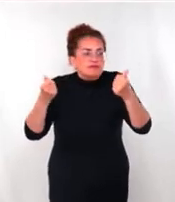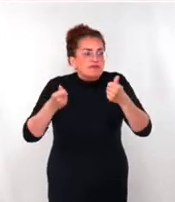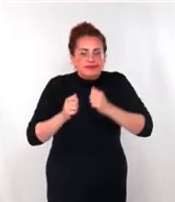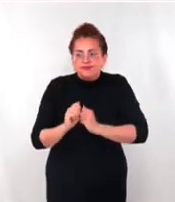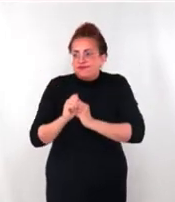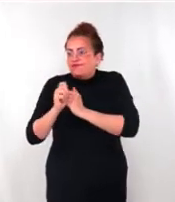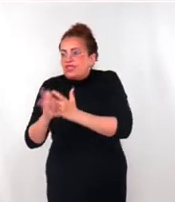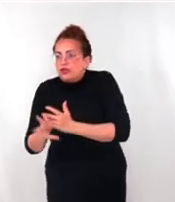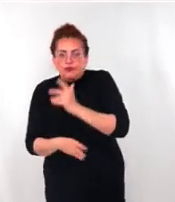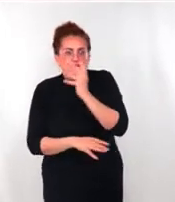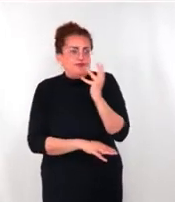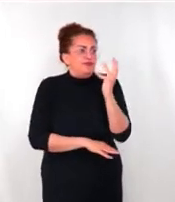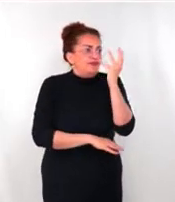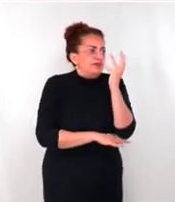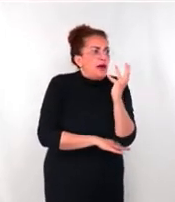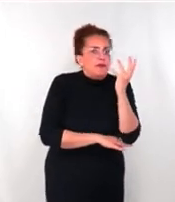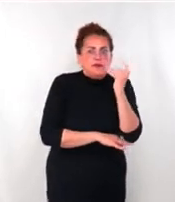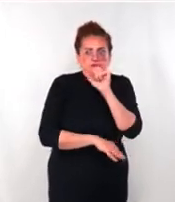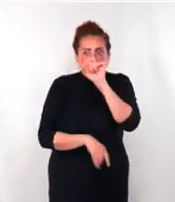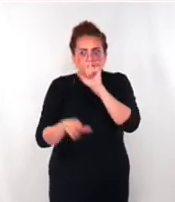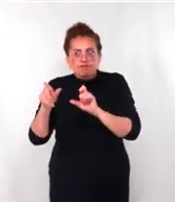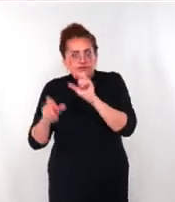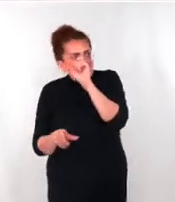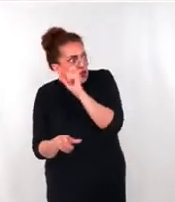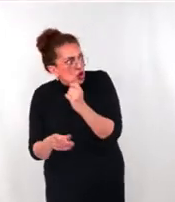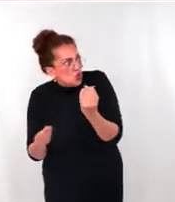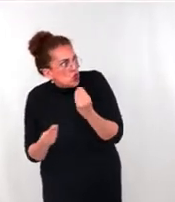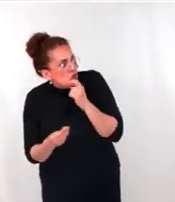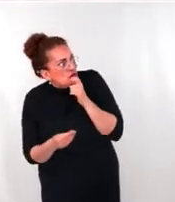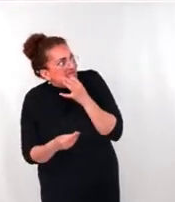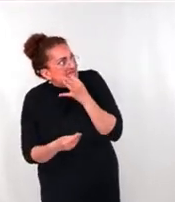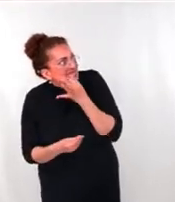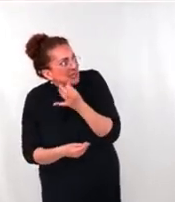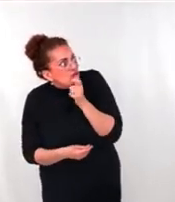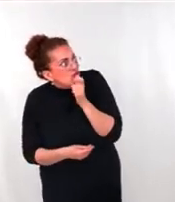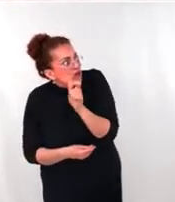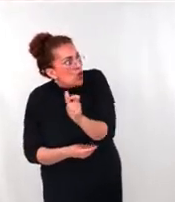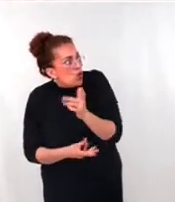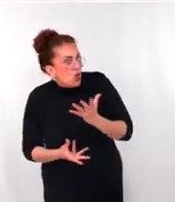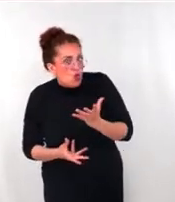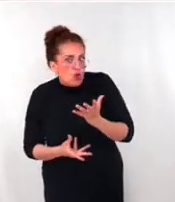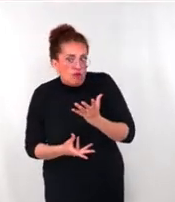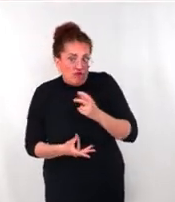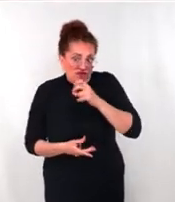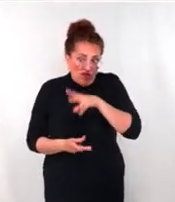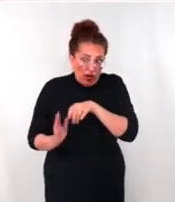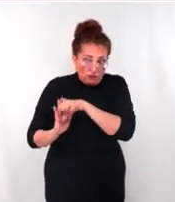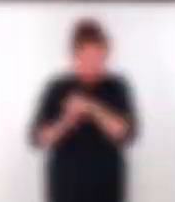des arbres, et nous ne pensons pas que c'est la priorité dont les gens ont besoin.